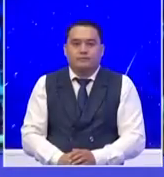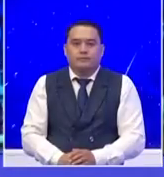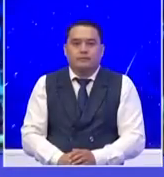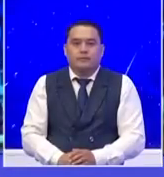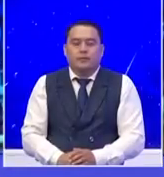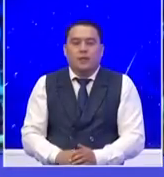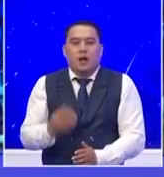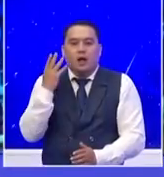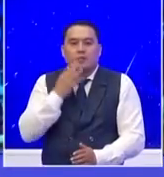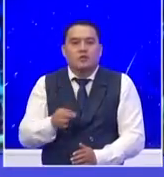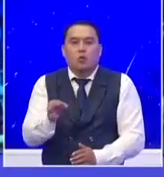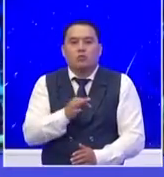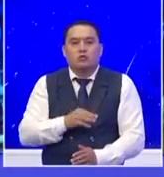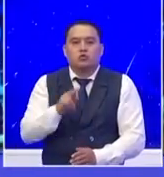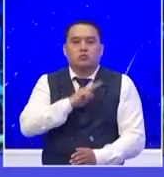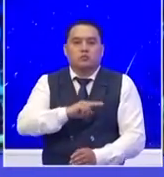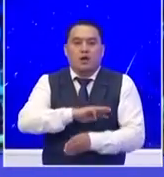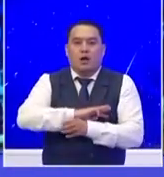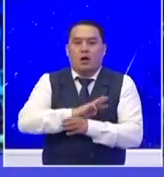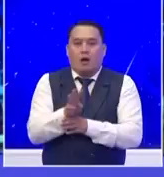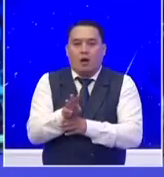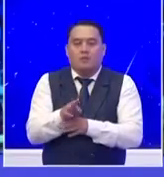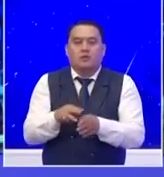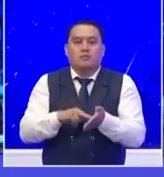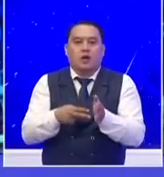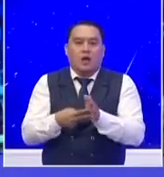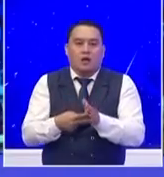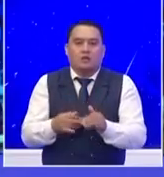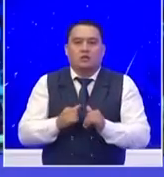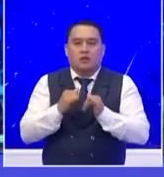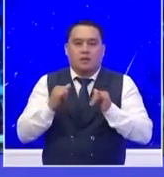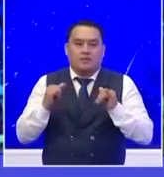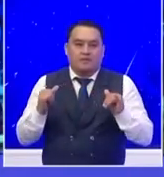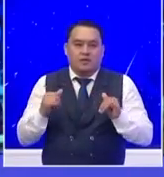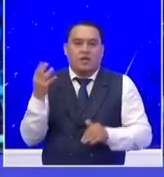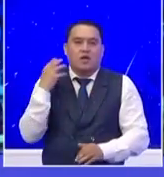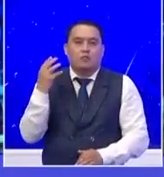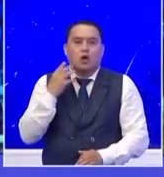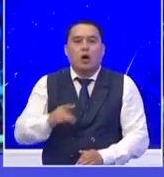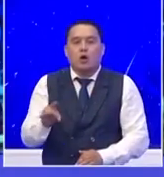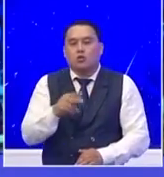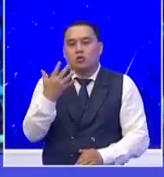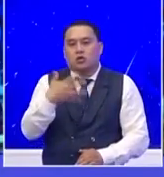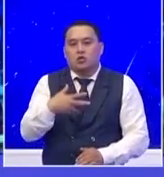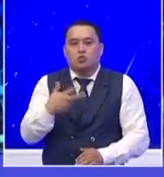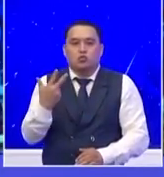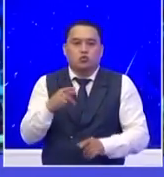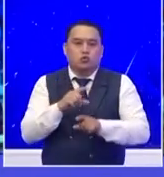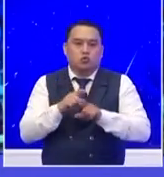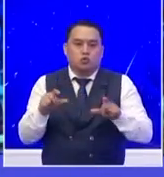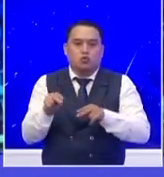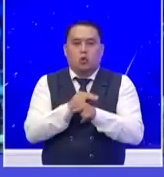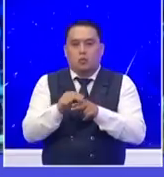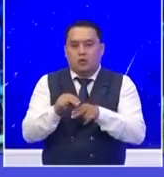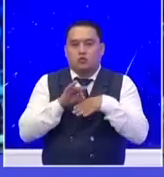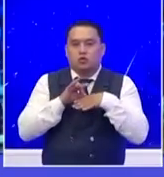Қазір Жетісу өңірінде жұмыспен қамтудың жол картасы бағдарламасы қарқын алды. Бір ғана Кербұлақ ауданында 53 нысанға күрделі жөндеу